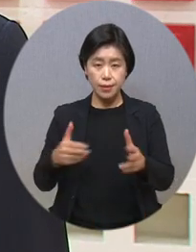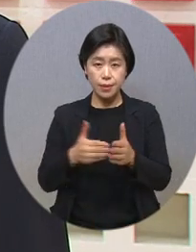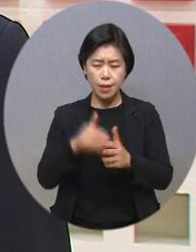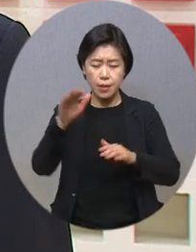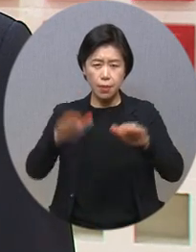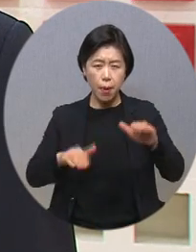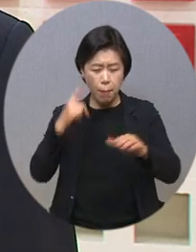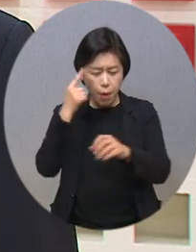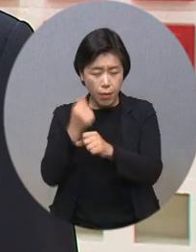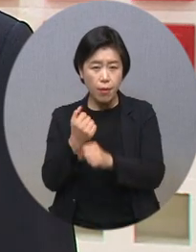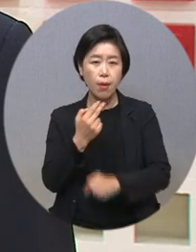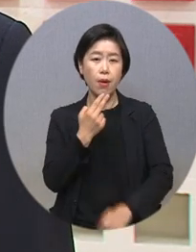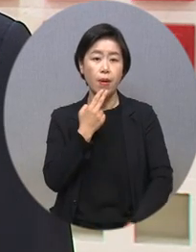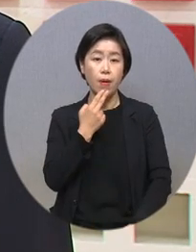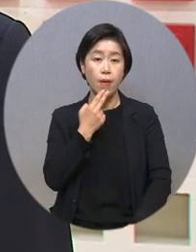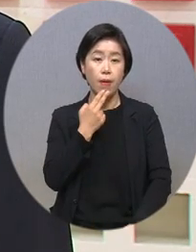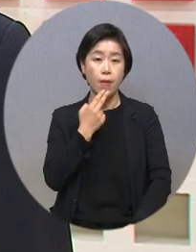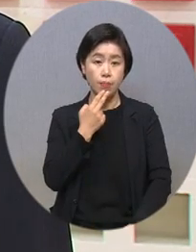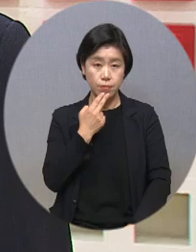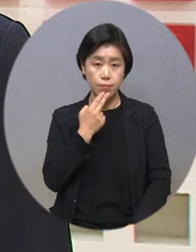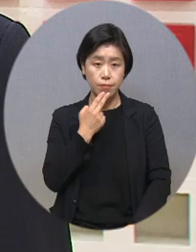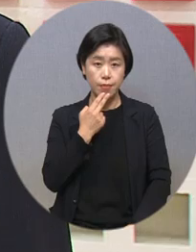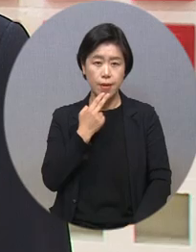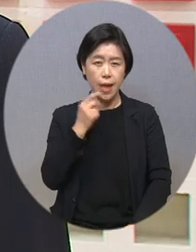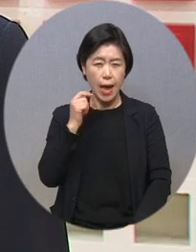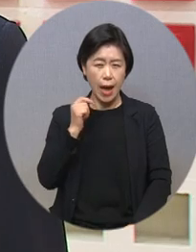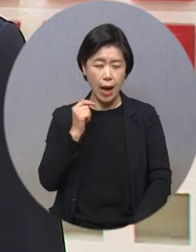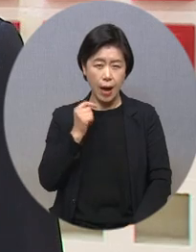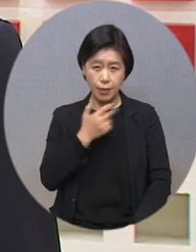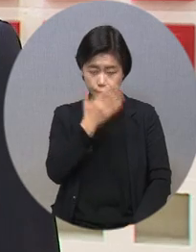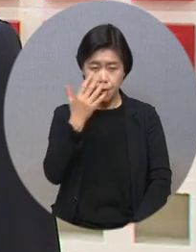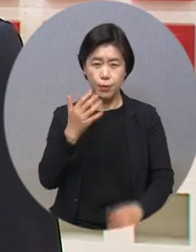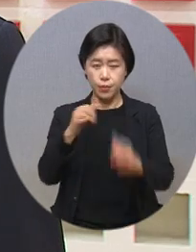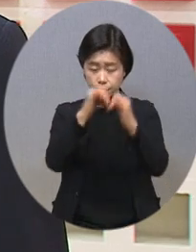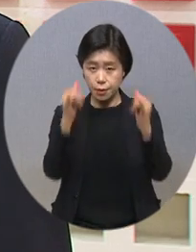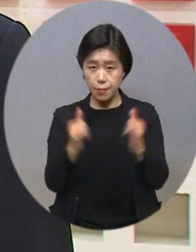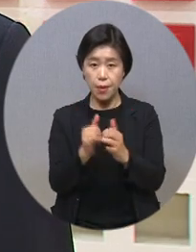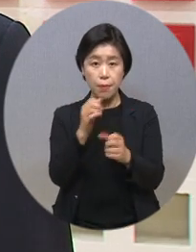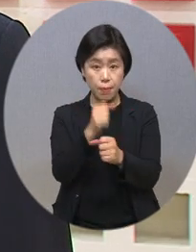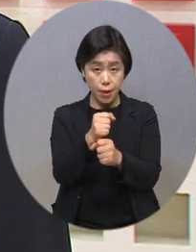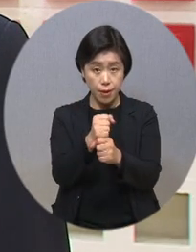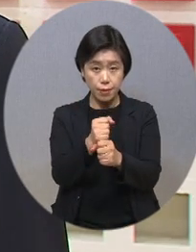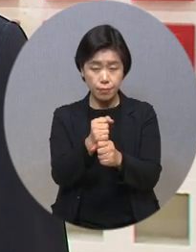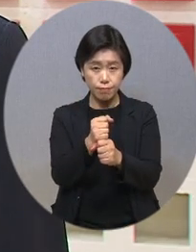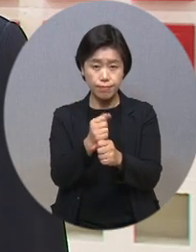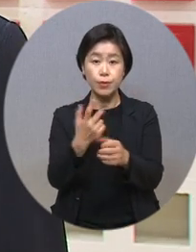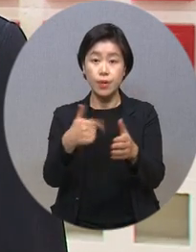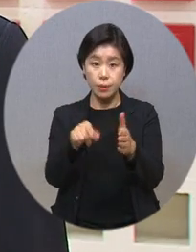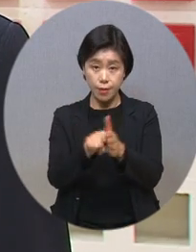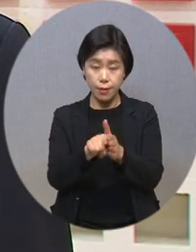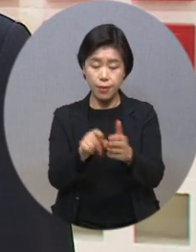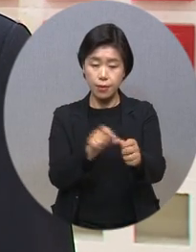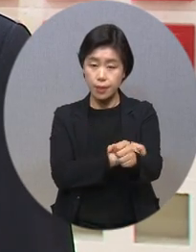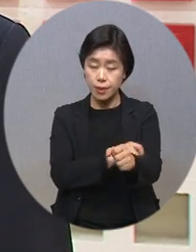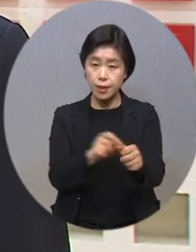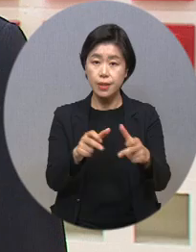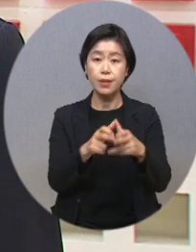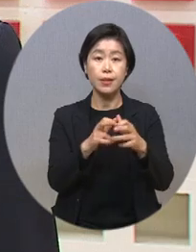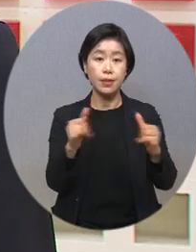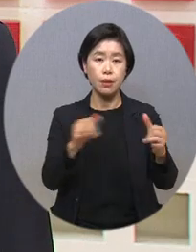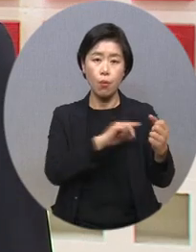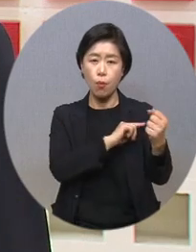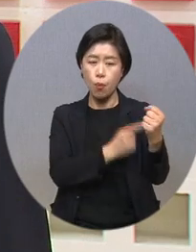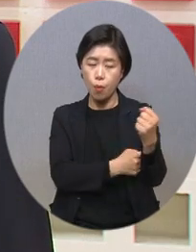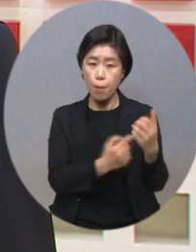없는 우리 아름다운 공동체 사회를 만들고 특히 장애인 의 거리 향상과